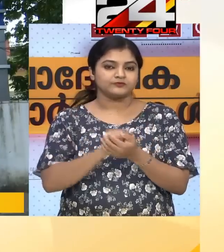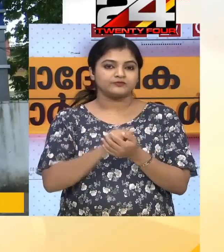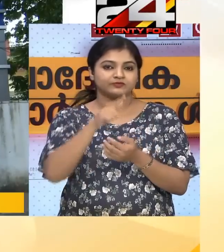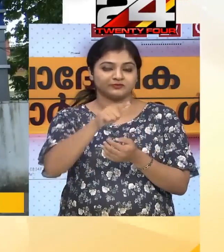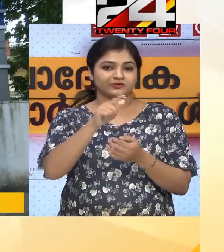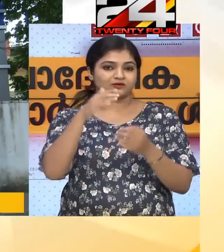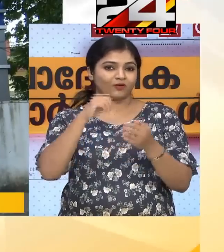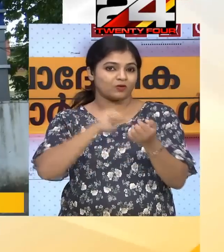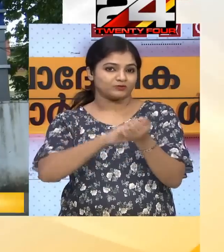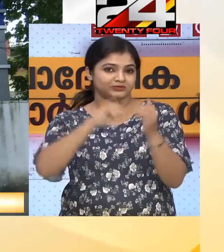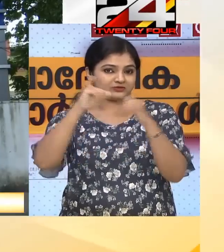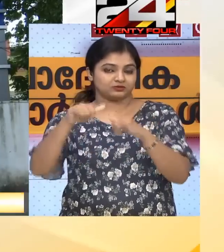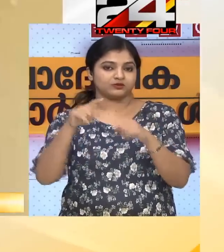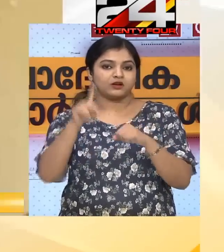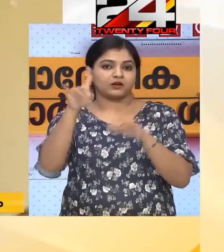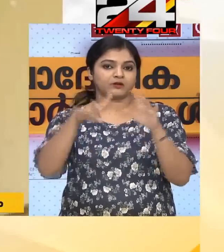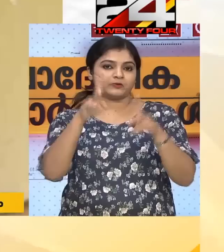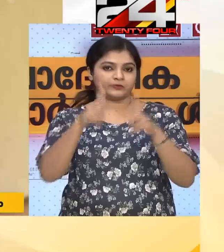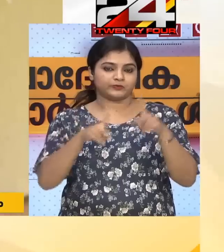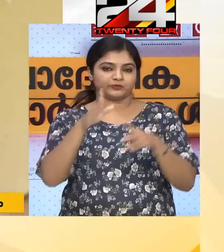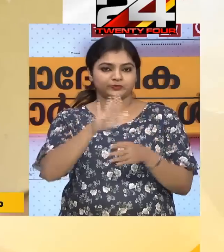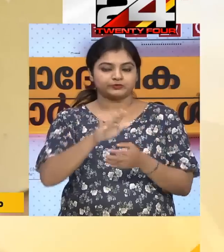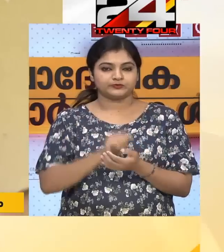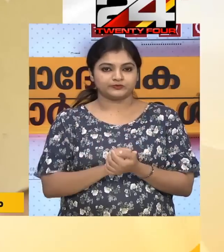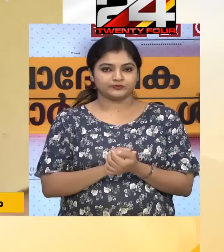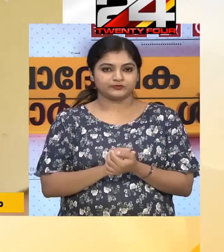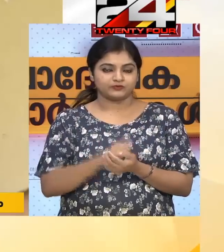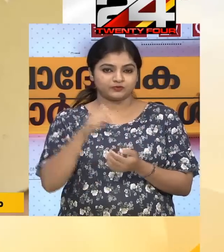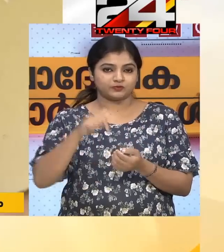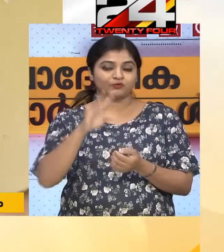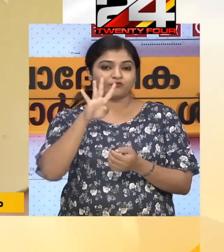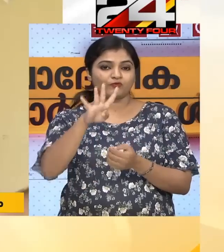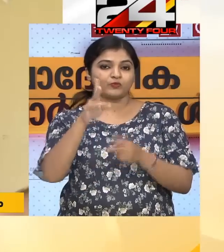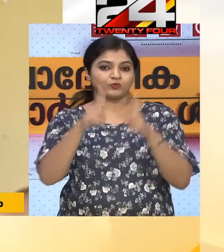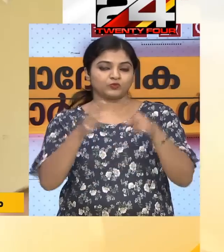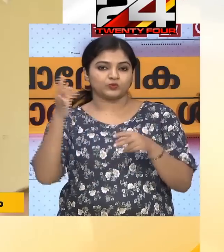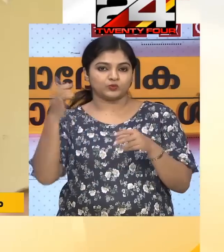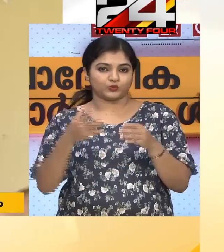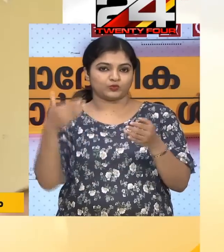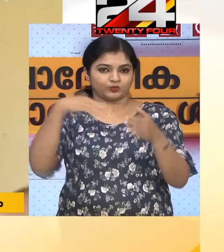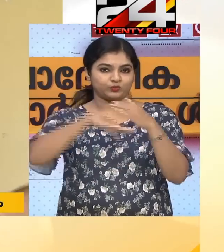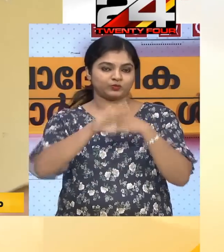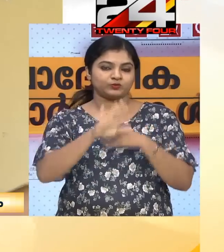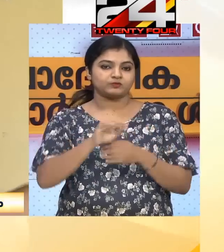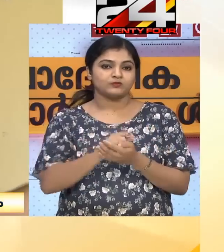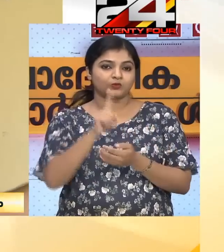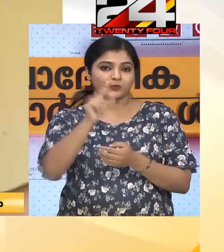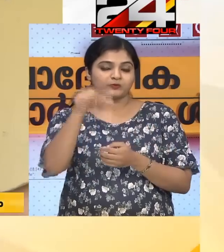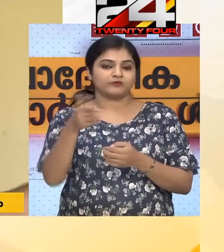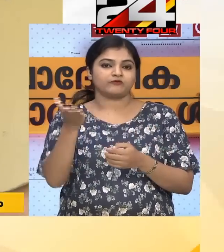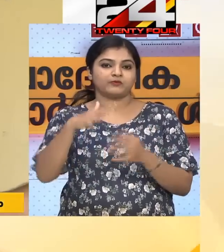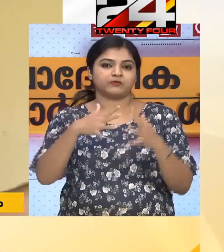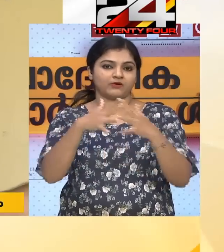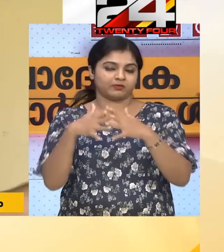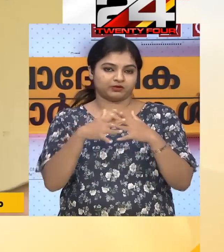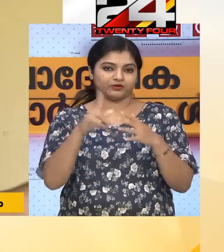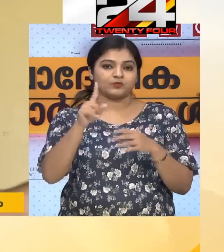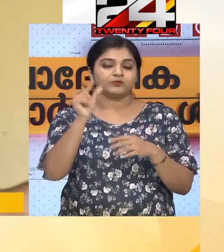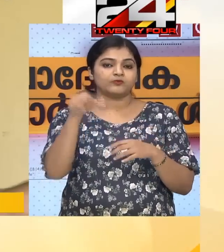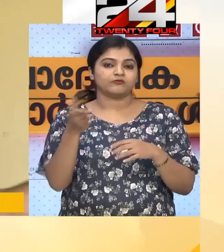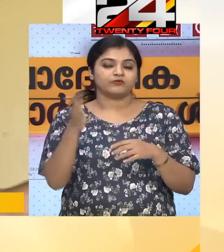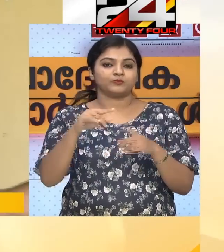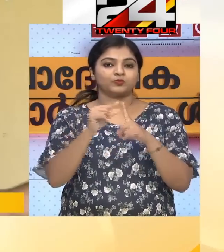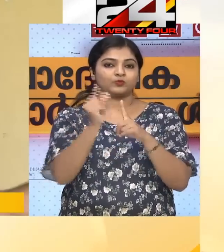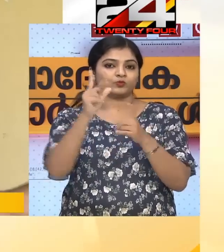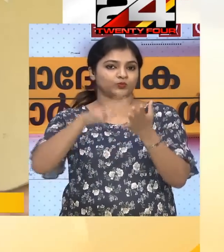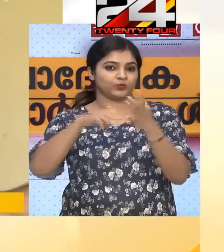നിരീക്ഷണത്തിൽ കഴിയുന്നവരുടെ എണ്ണം 19. നമുക്ക് 4 പുതിയ അഡ്മിഷൻസ് ഉണ്ട്. ഒരാൾ അമേരിക്കയിൽ നിന്ന് വന്ന ആളാണ്, ഒരാൾ പൂനെയാണ്, പിന്നെ